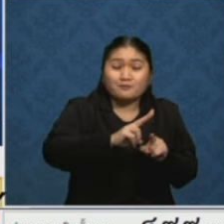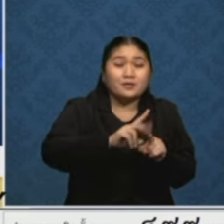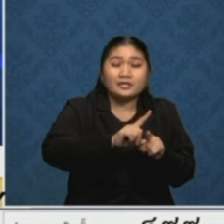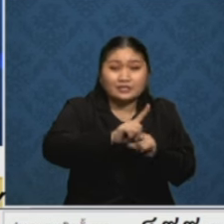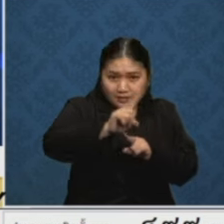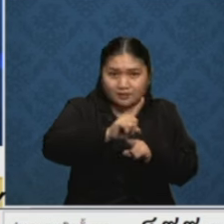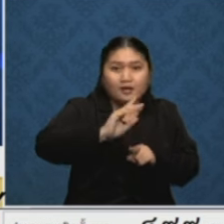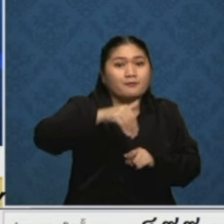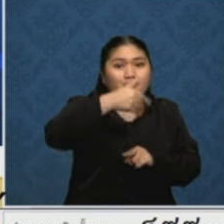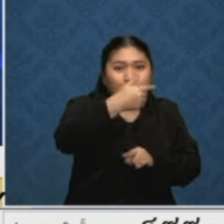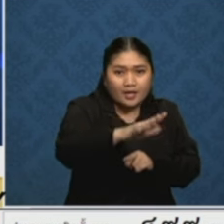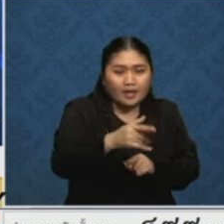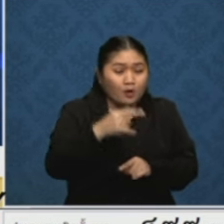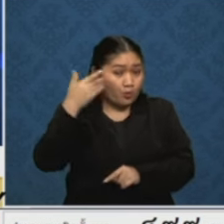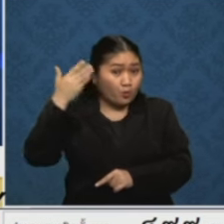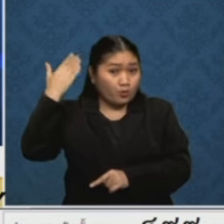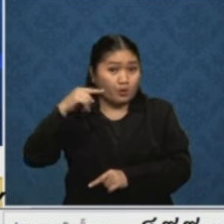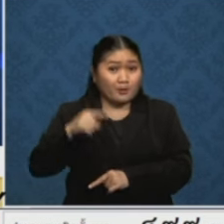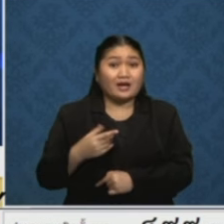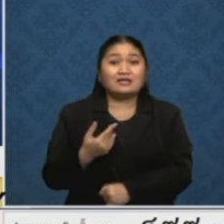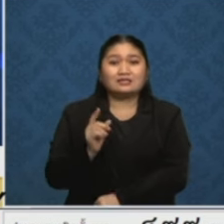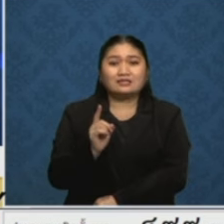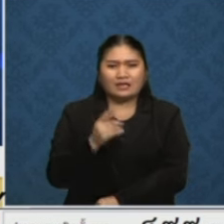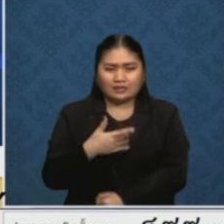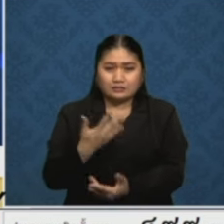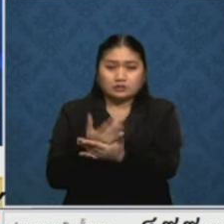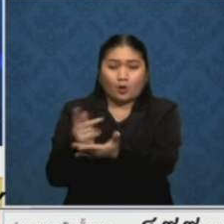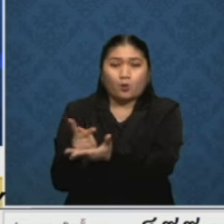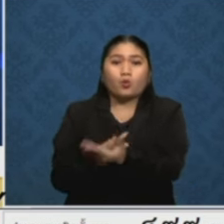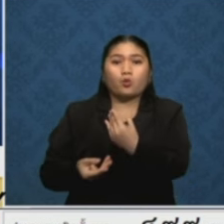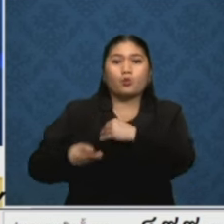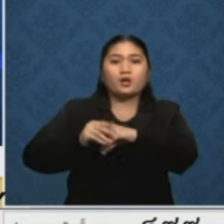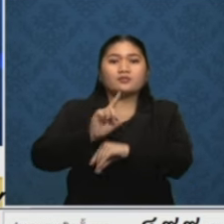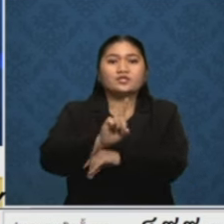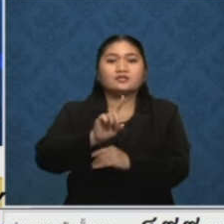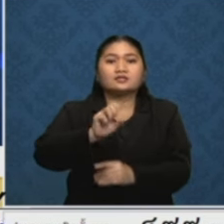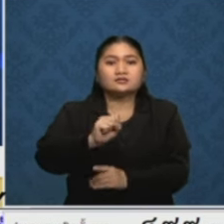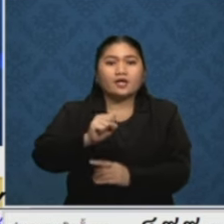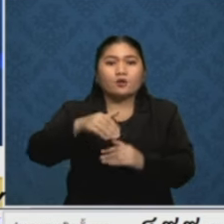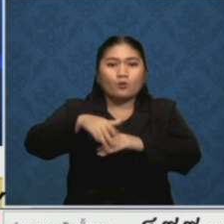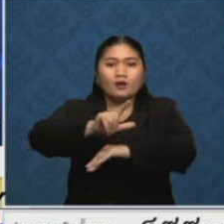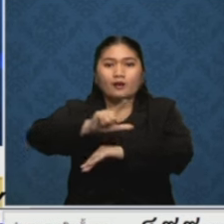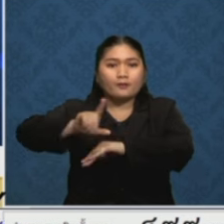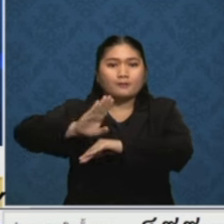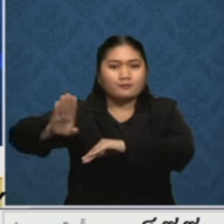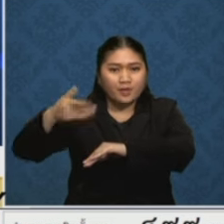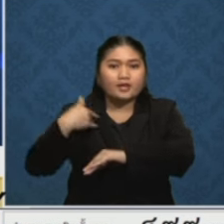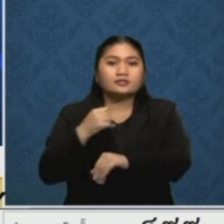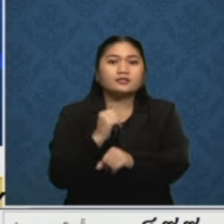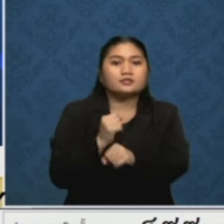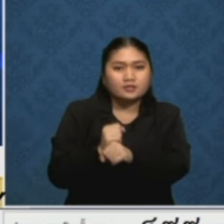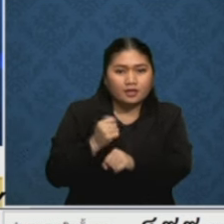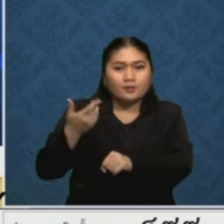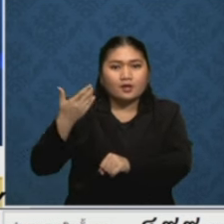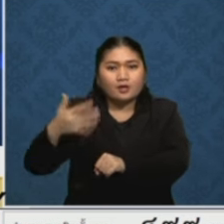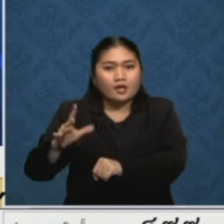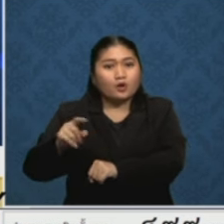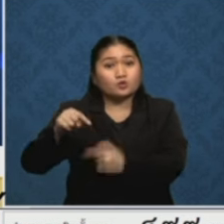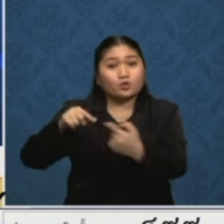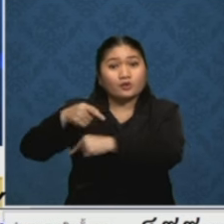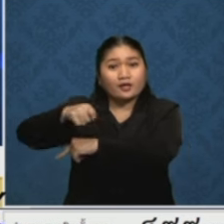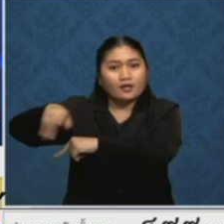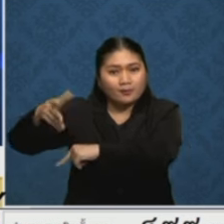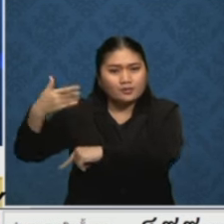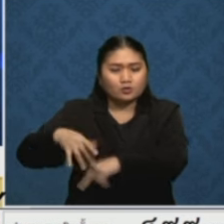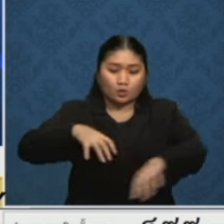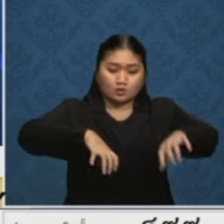ะก็ปรากฏว่านอกจากที่จะเป็นการกู้เพิ่ม 152,700 ล้านบาทเพื่อทำ Digital Wallet แล้วยังจะต้องกลับไปบริหาร